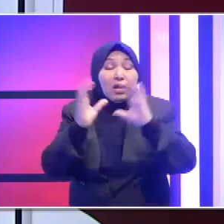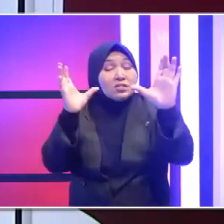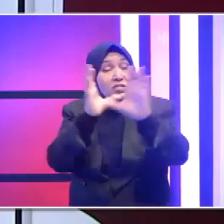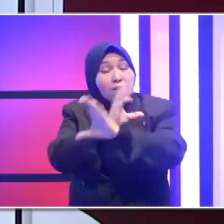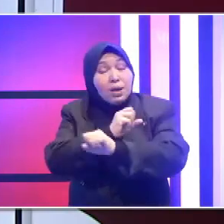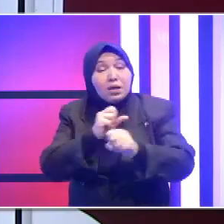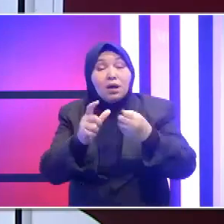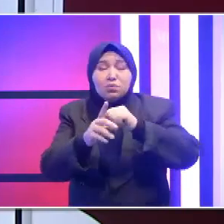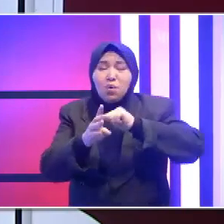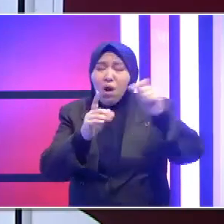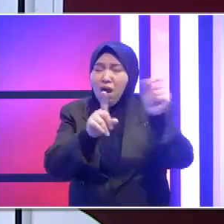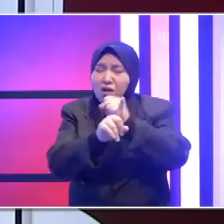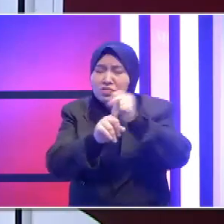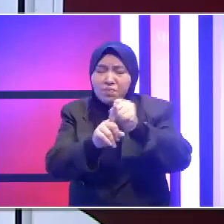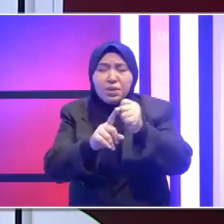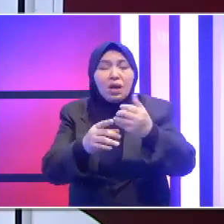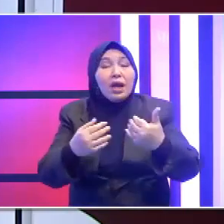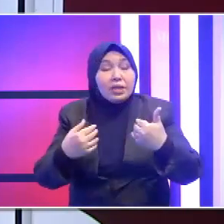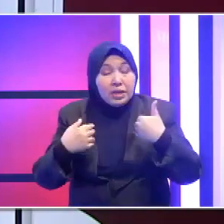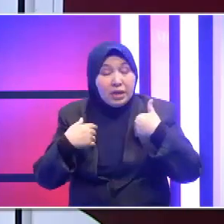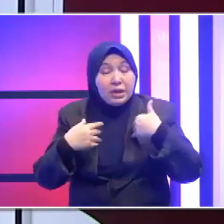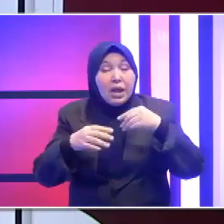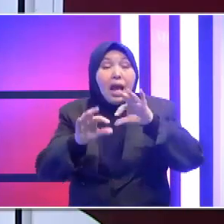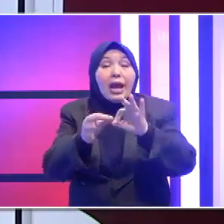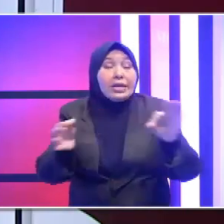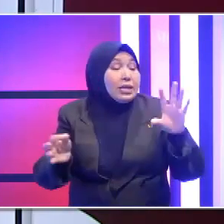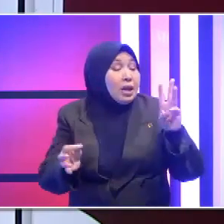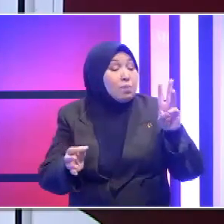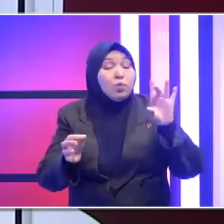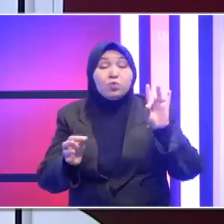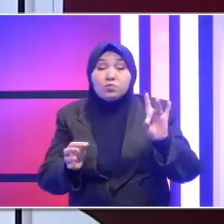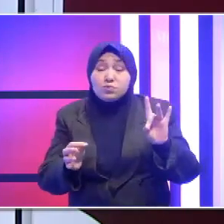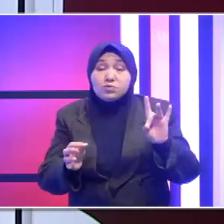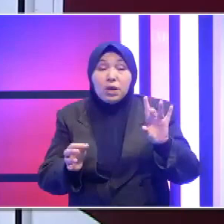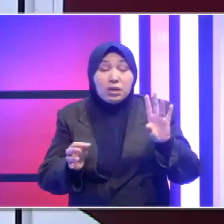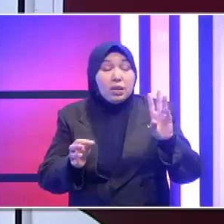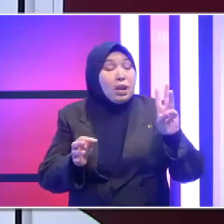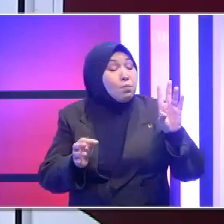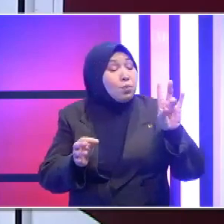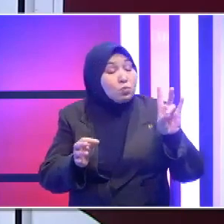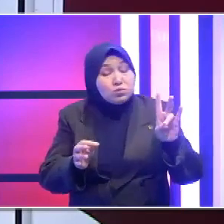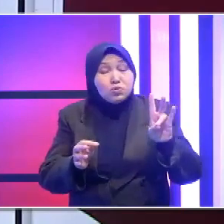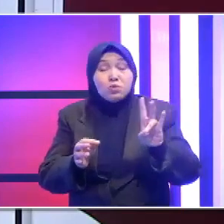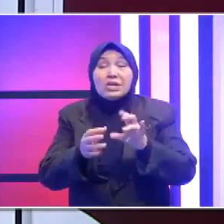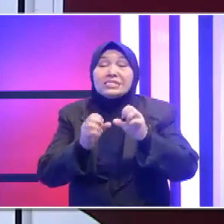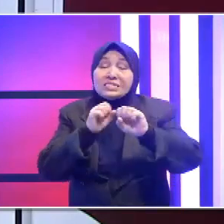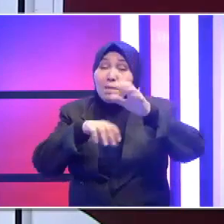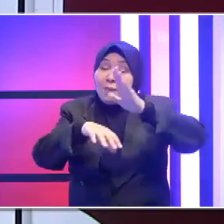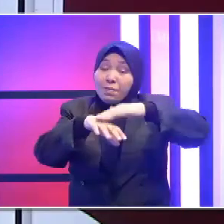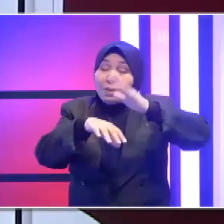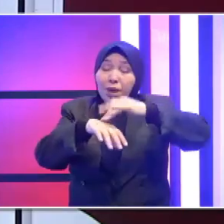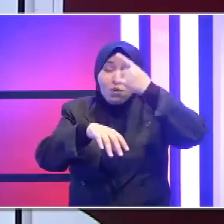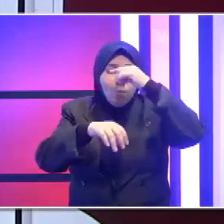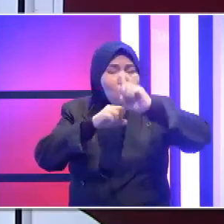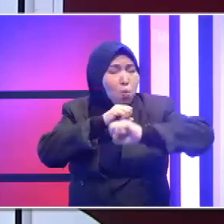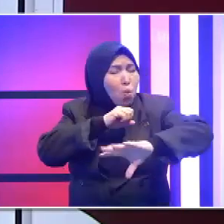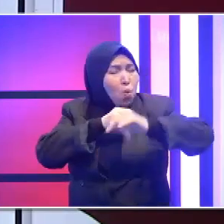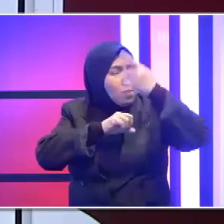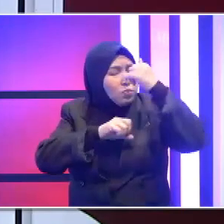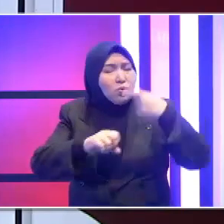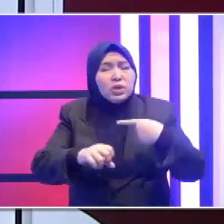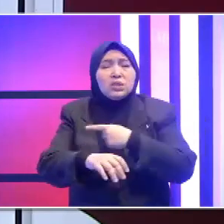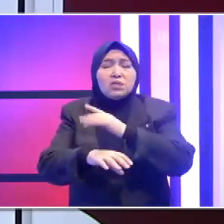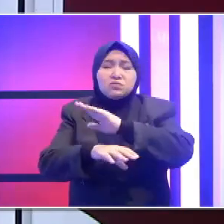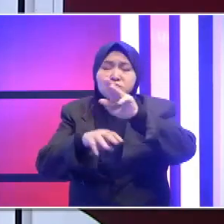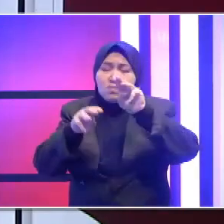cabaran ataupun azab Yang Yang Adil jadi dalam ayat 67 ini adalah Seruan kepada kepada kita semua untuk yang pertama apa